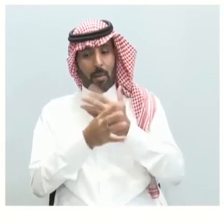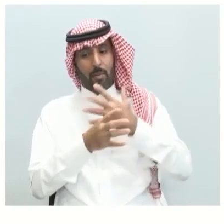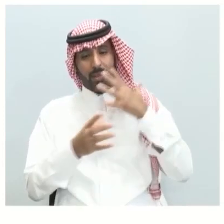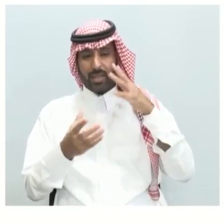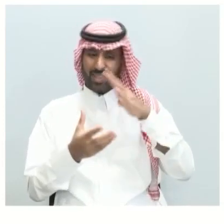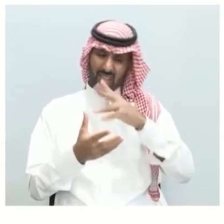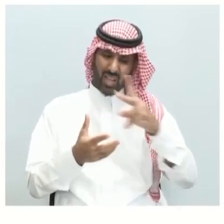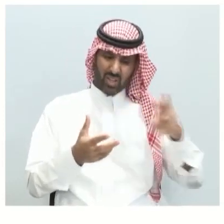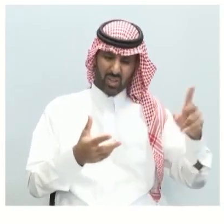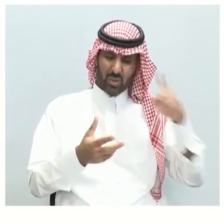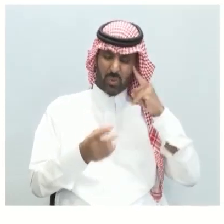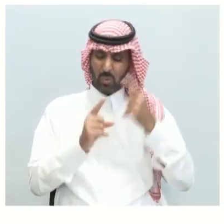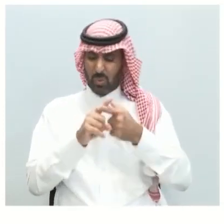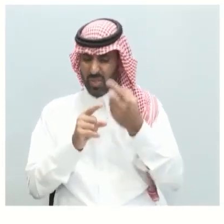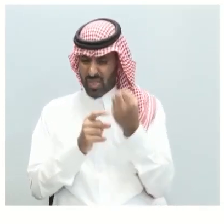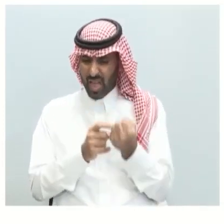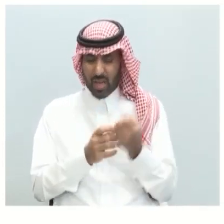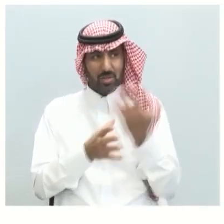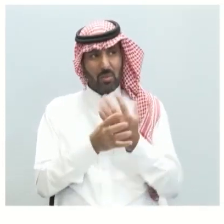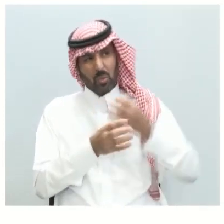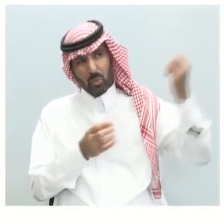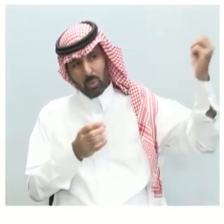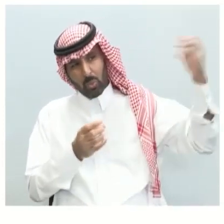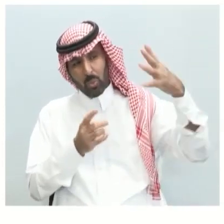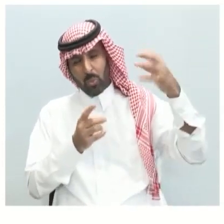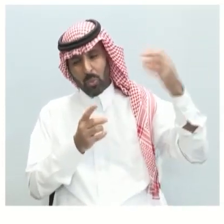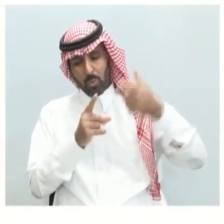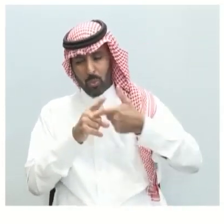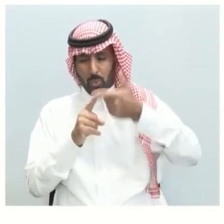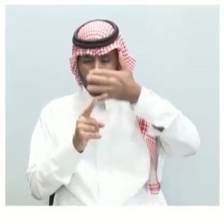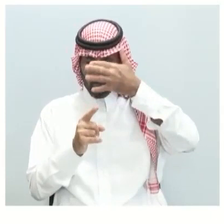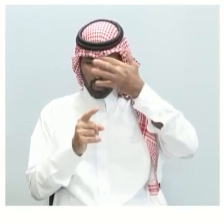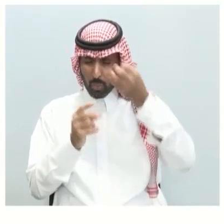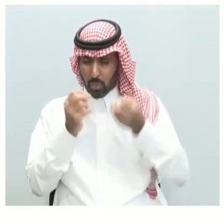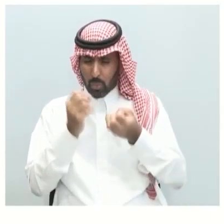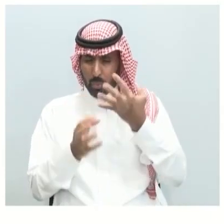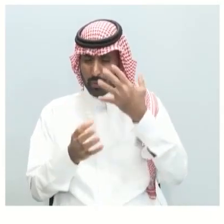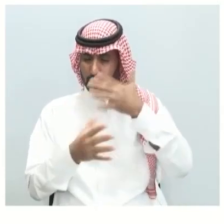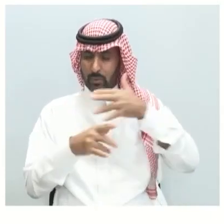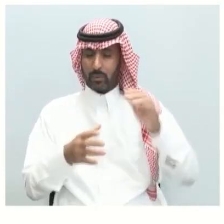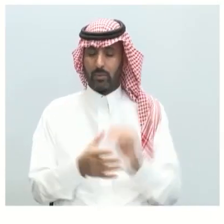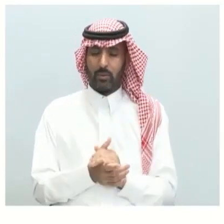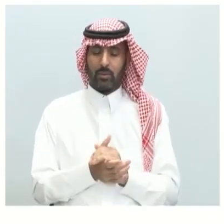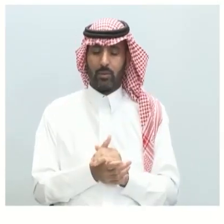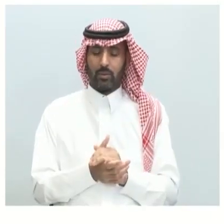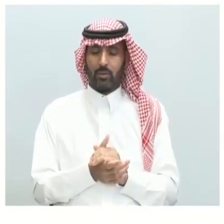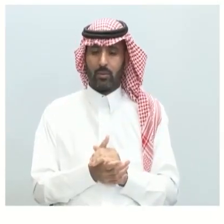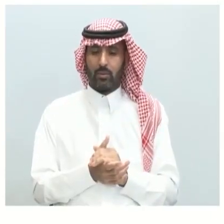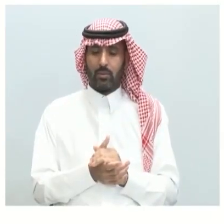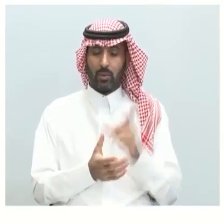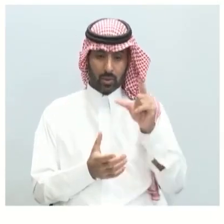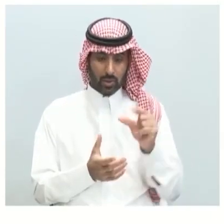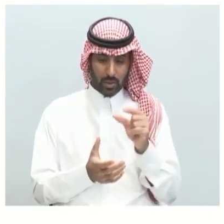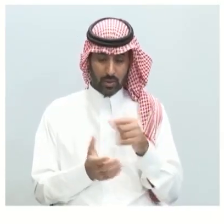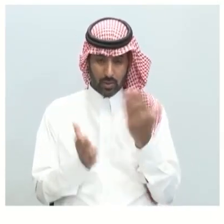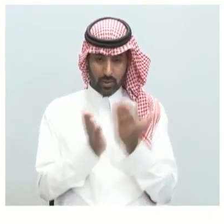يسببه التسخين الشمسي غير المنتظم للغلاف الجوي المحيط بسطح الارض